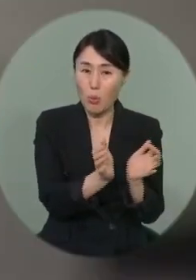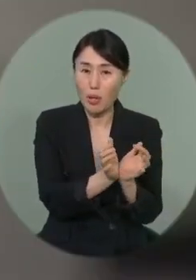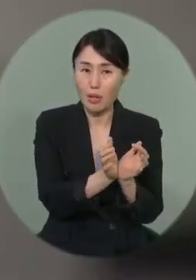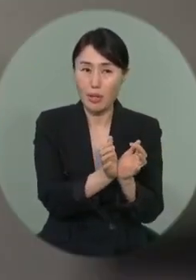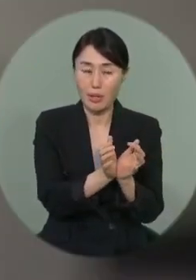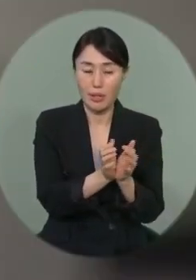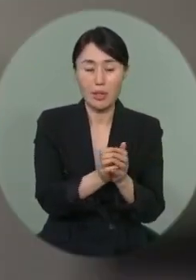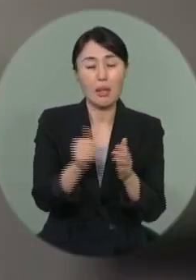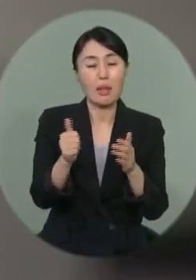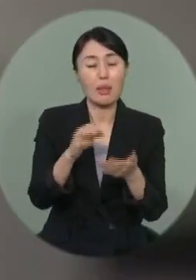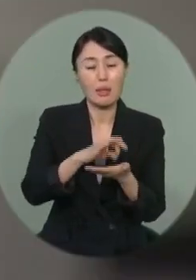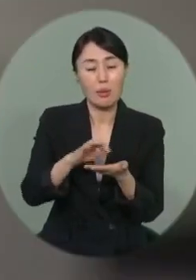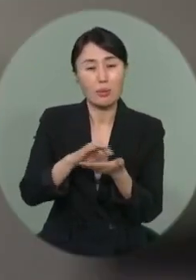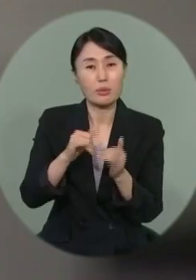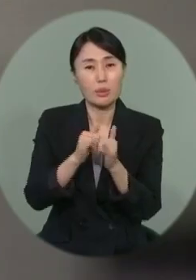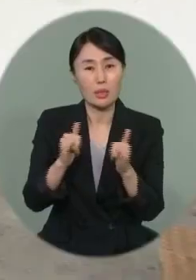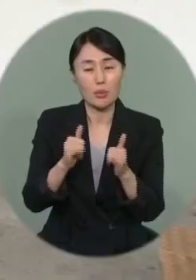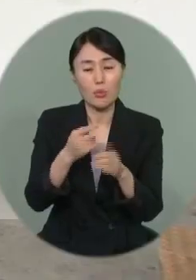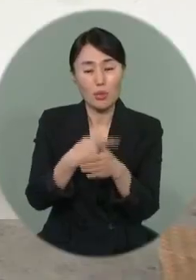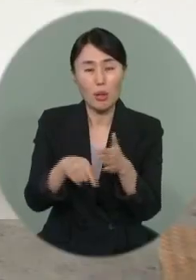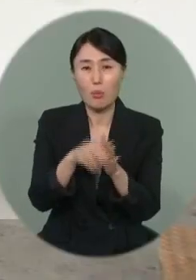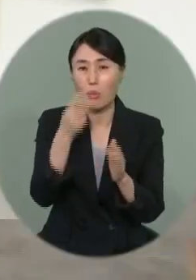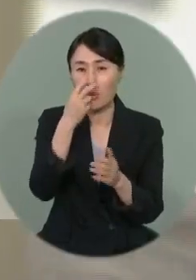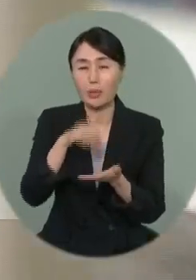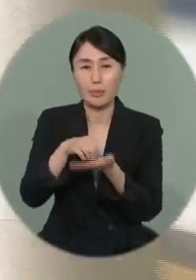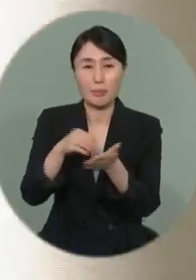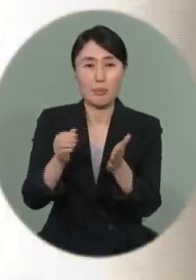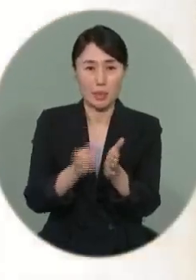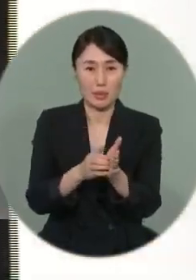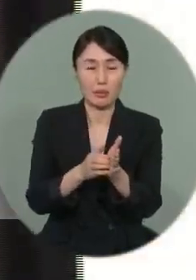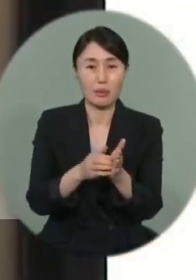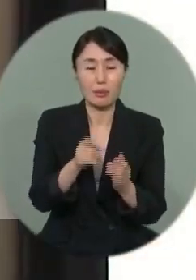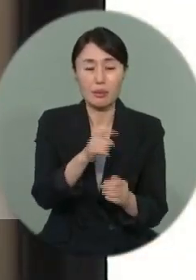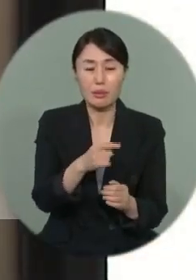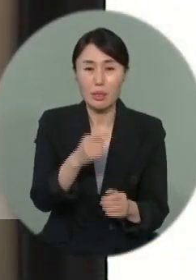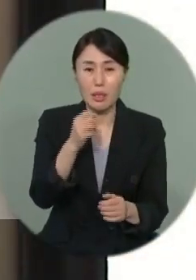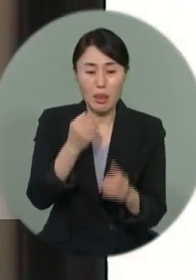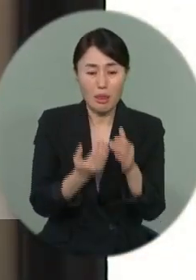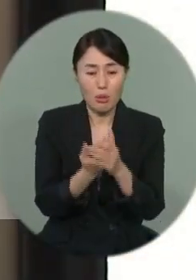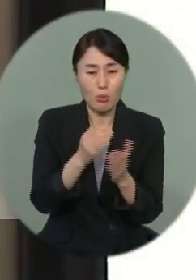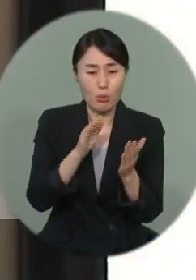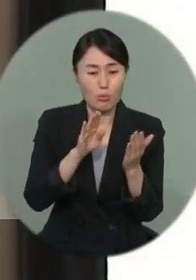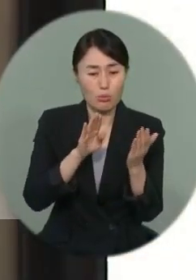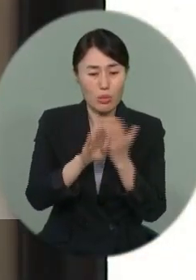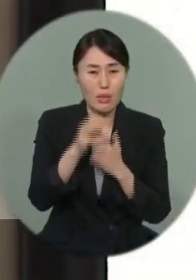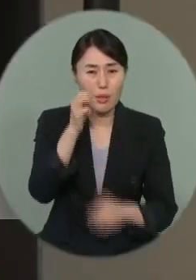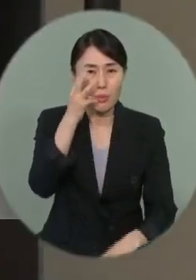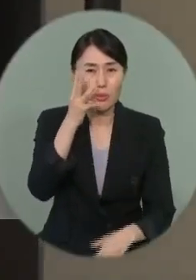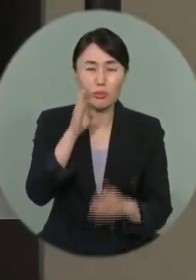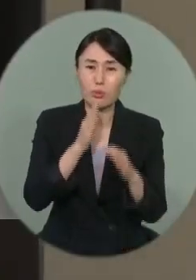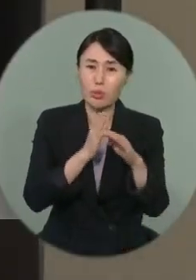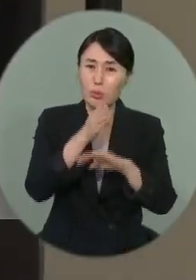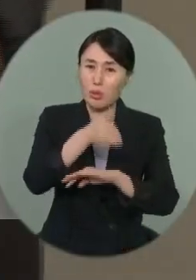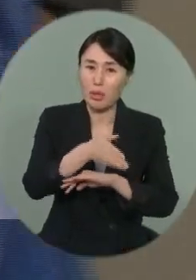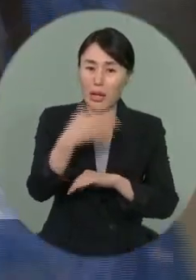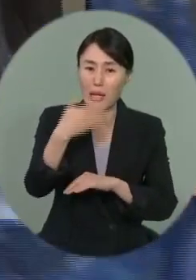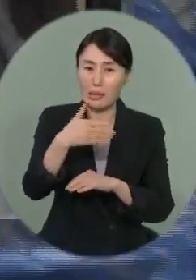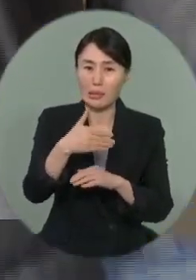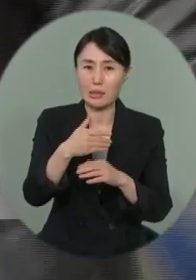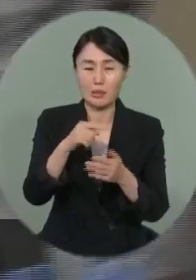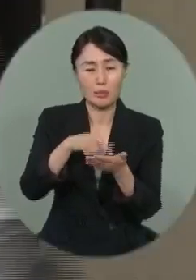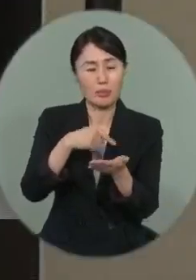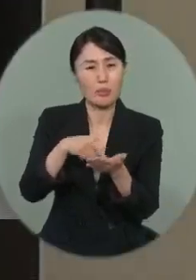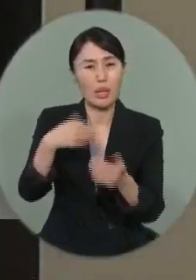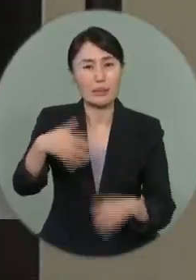들어놓았기 때문입니다. 하지만 사고가 일어난 지 석 달이 지난 지금도 배상은 이루어지지 않고 있습니다. 사망사고와 자동문의